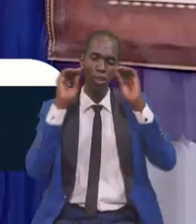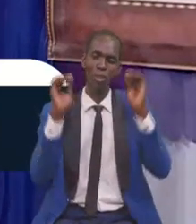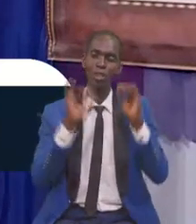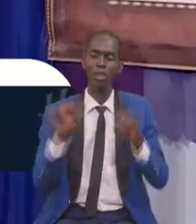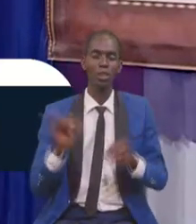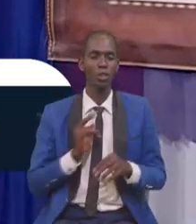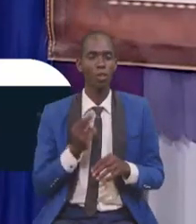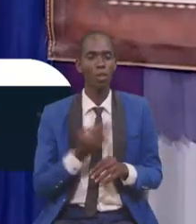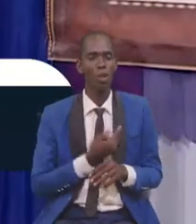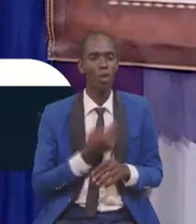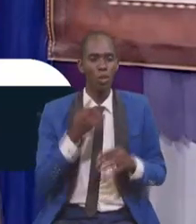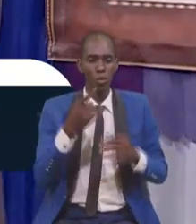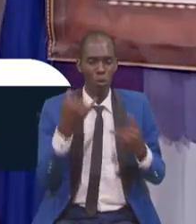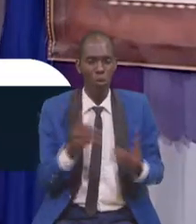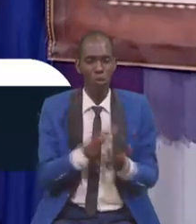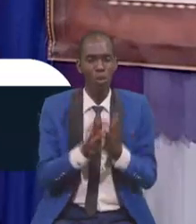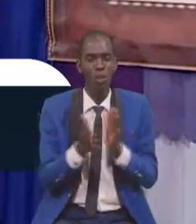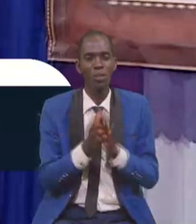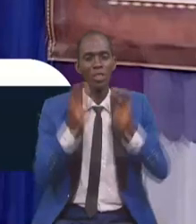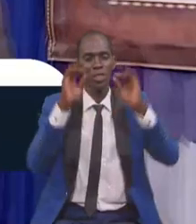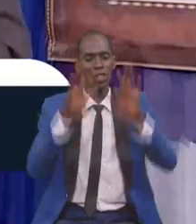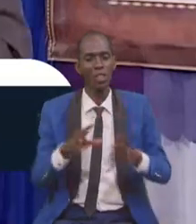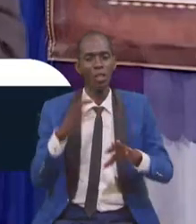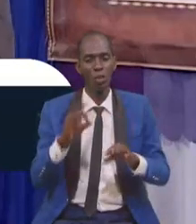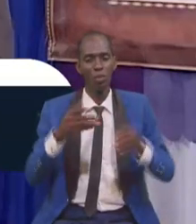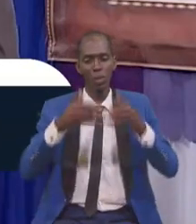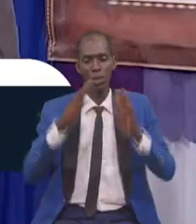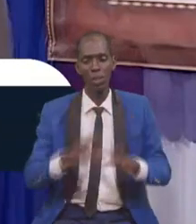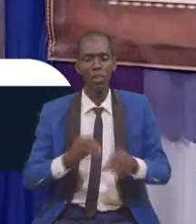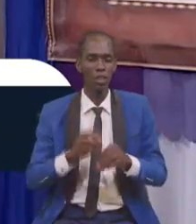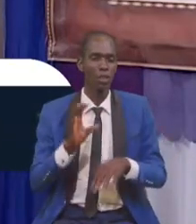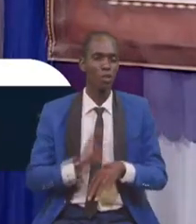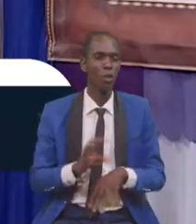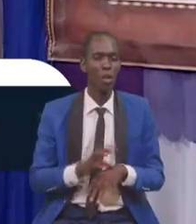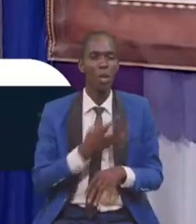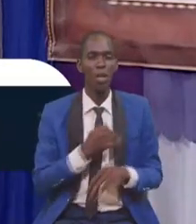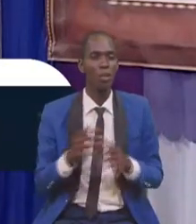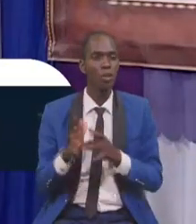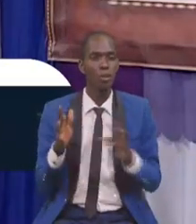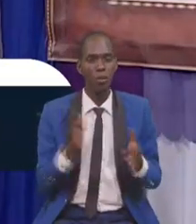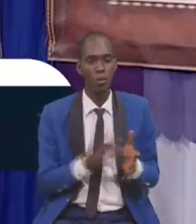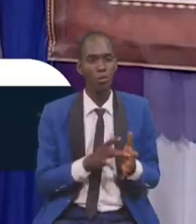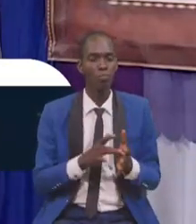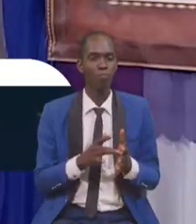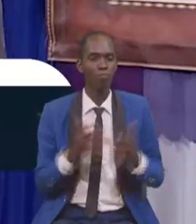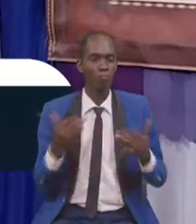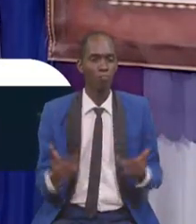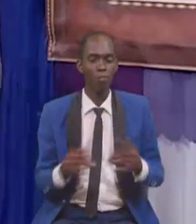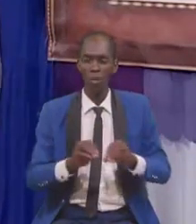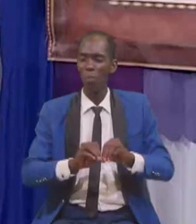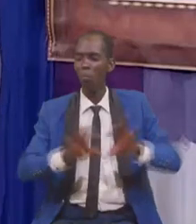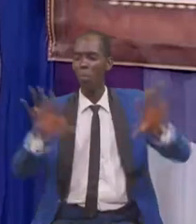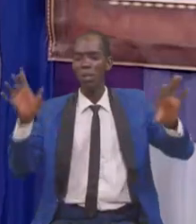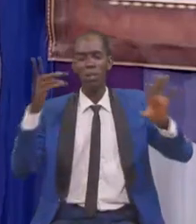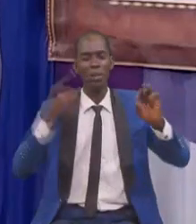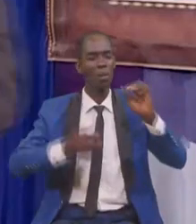enseignant. Et il devient enseignant des docteurs de la loi à la synagogue. Jésus a illuminé le plus sombre